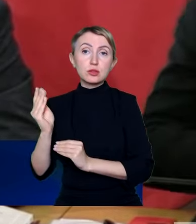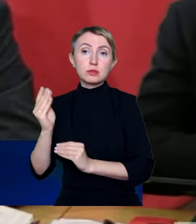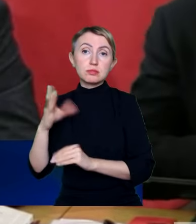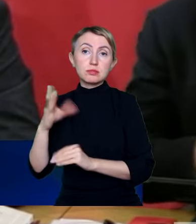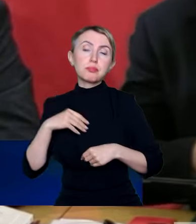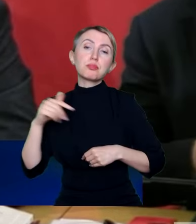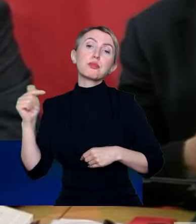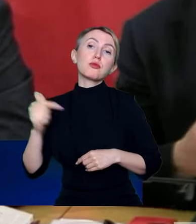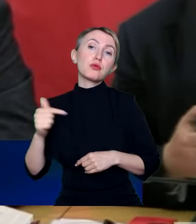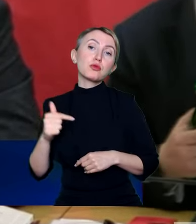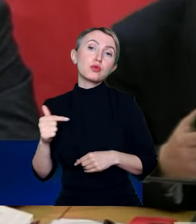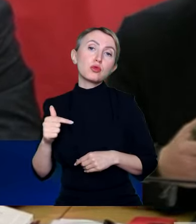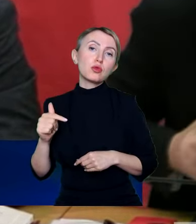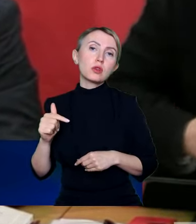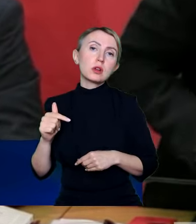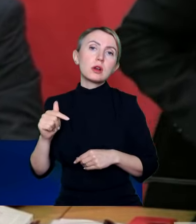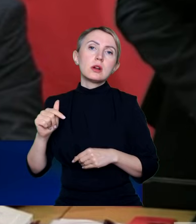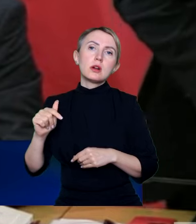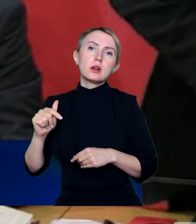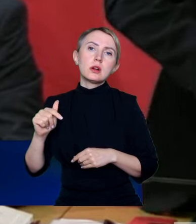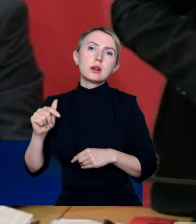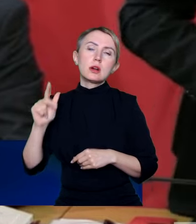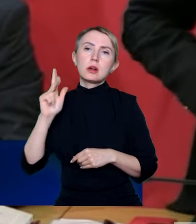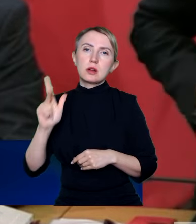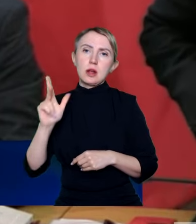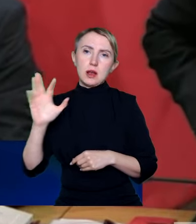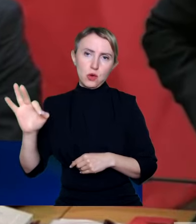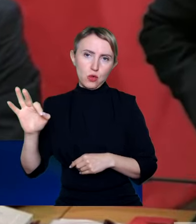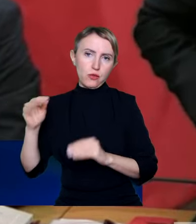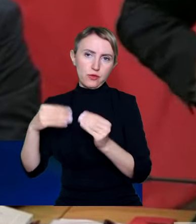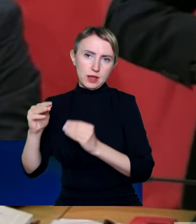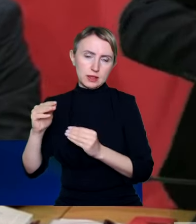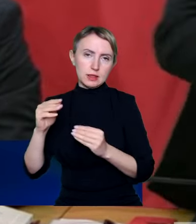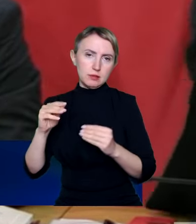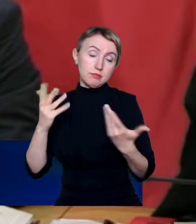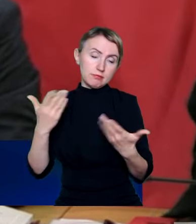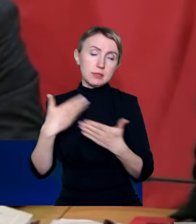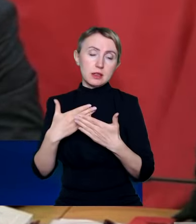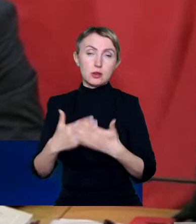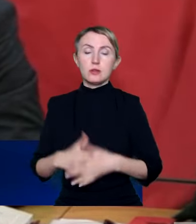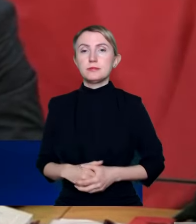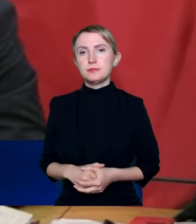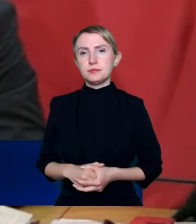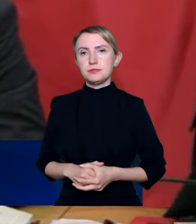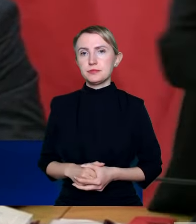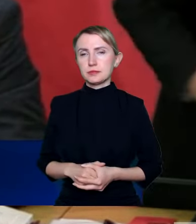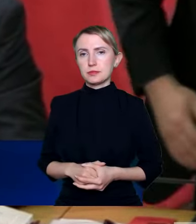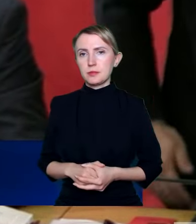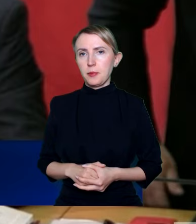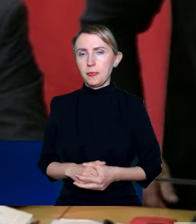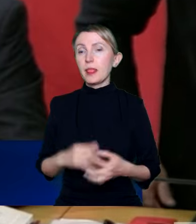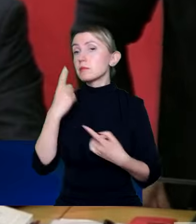być druga siła opozycyjna, czyli Konfederacja, i dlatego jest tak, jak jest. Myślę, że jest to absolutnie